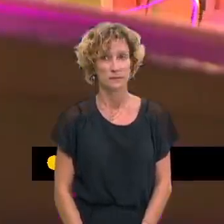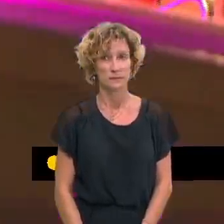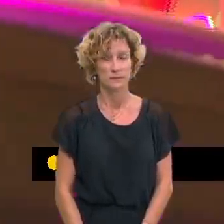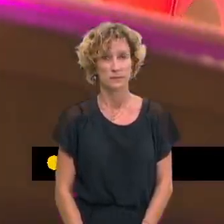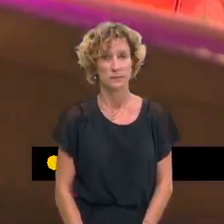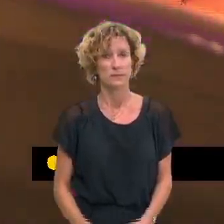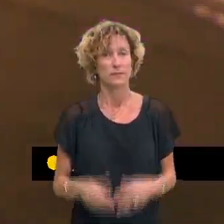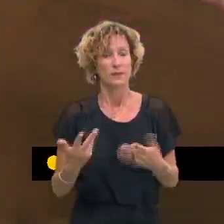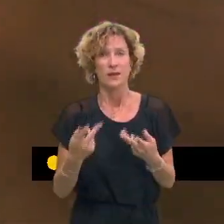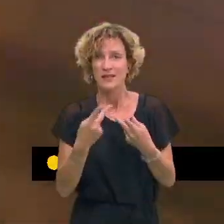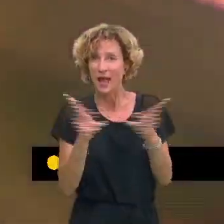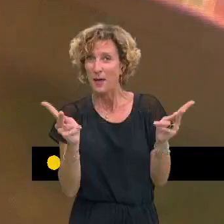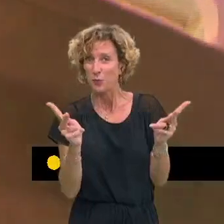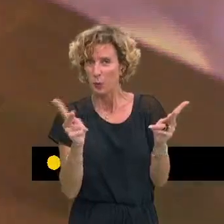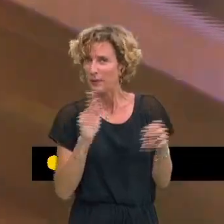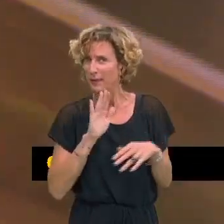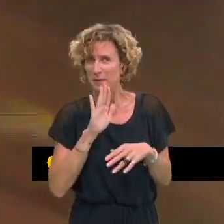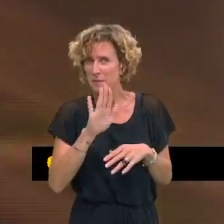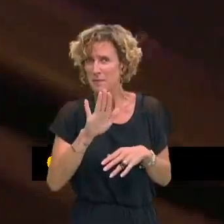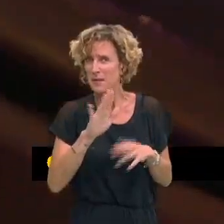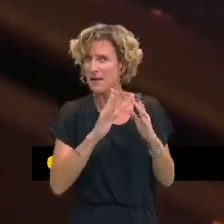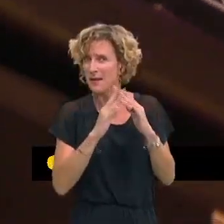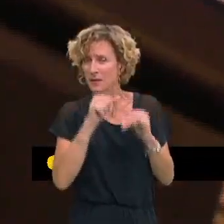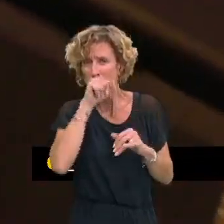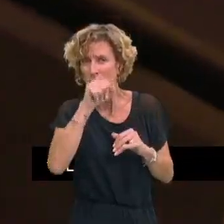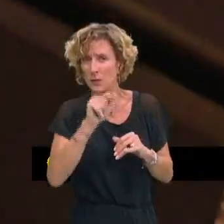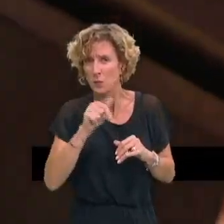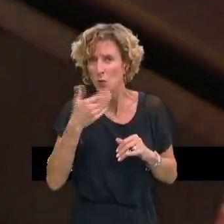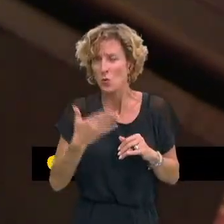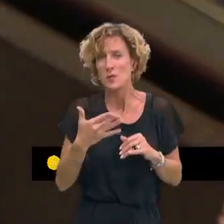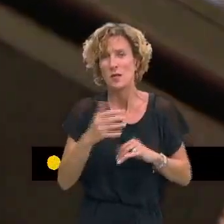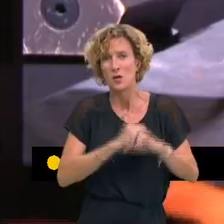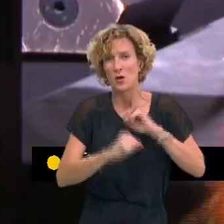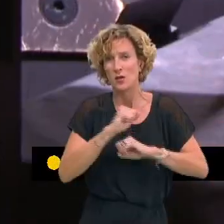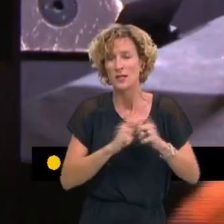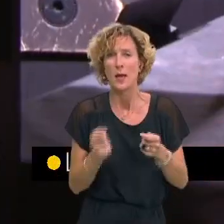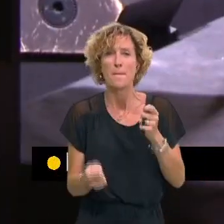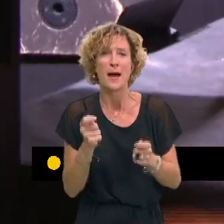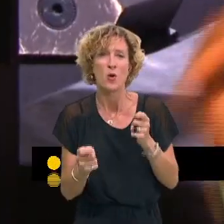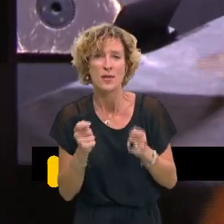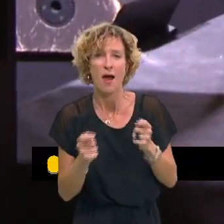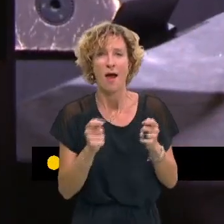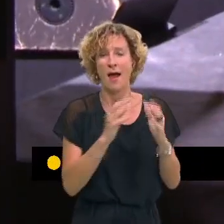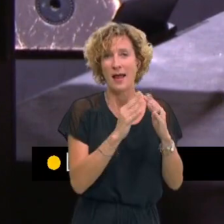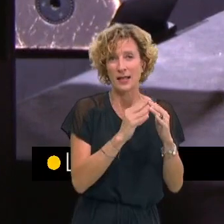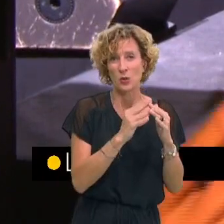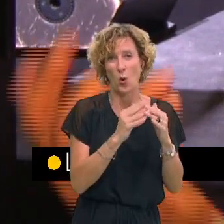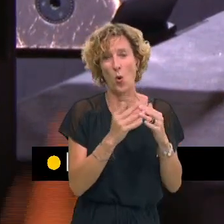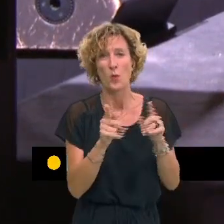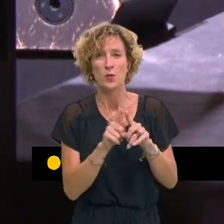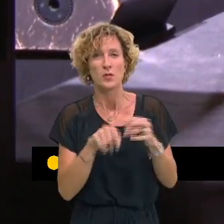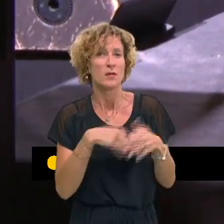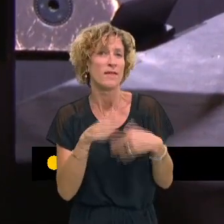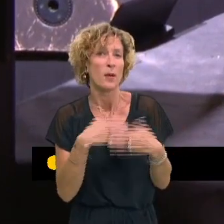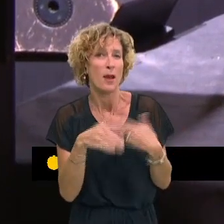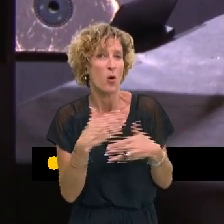C'est un public très électro. Du coup, on a fait un set un peu plus maloya, électro, enfin un mélange des deux. Et puis on revient un petit peu sur ce qu'on a fait